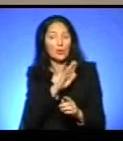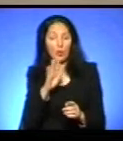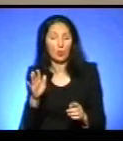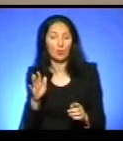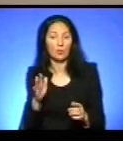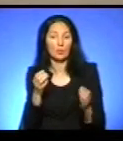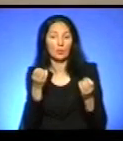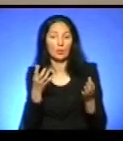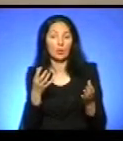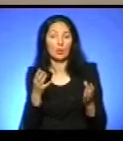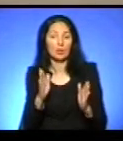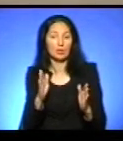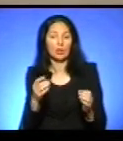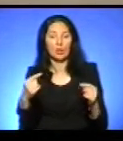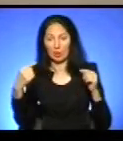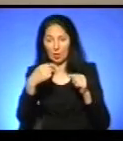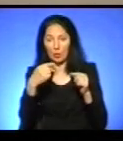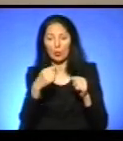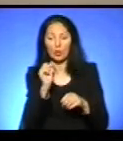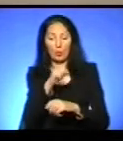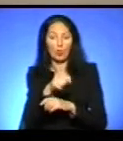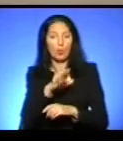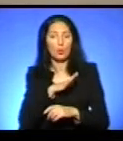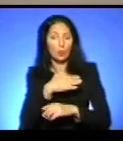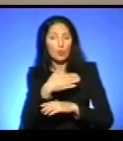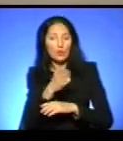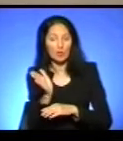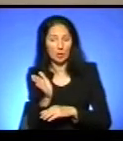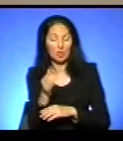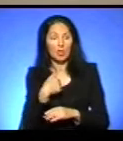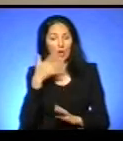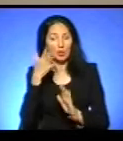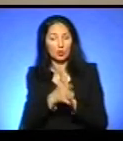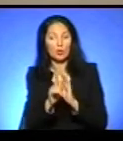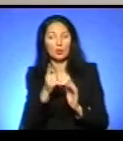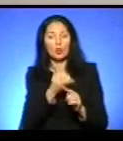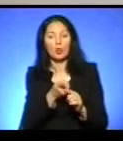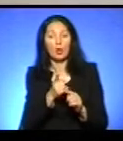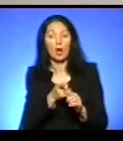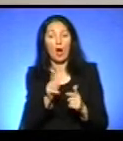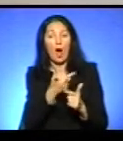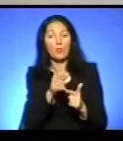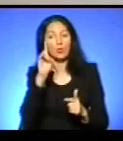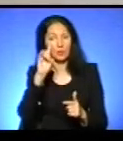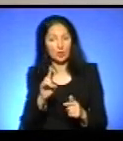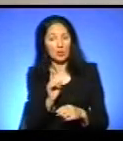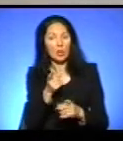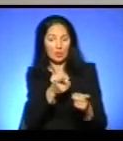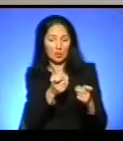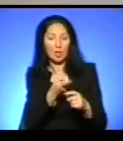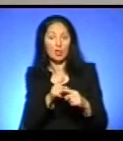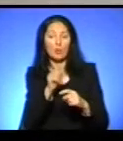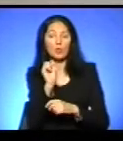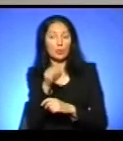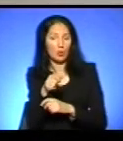і балкон був відкритий. І я так тому зрозуміла, що з балкона або з вікна якогось відкритого. Після дообстеження встановлено попередній